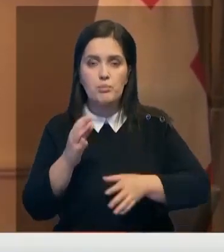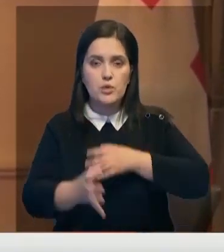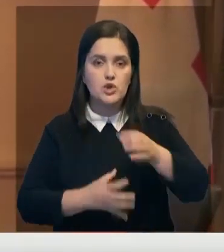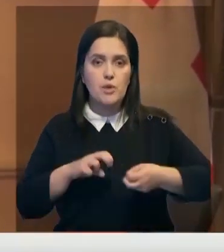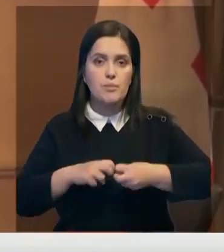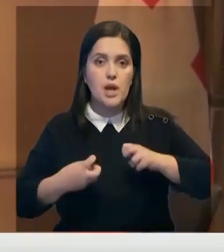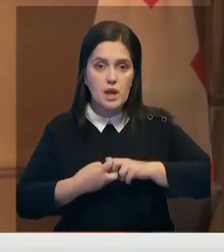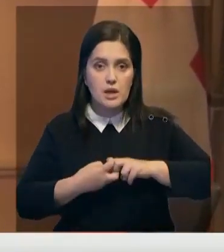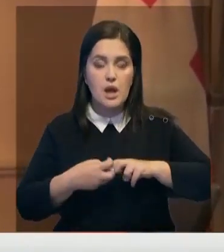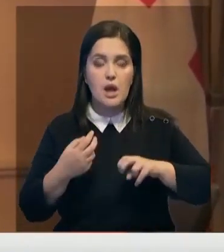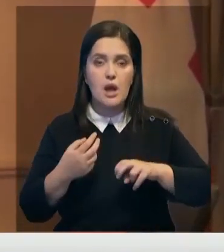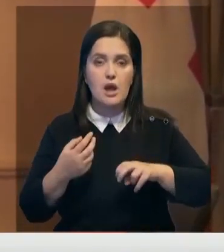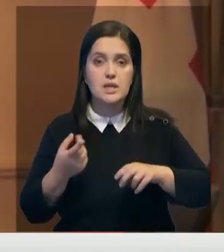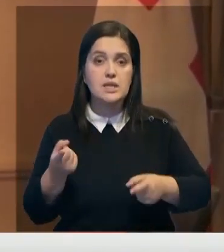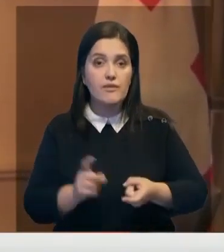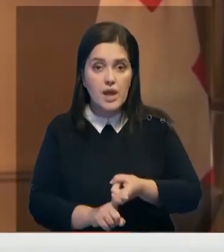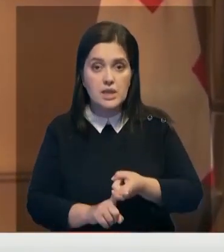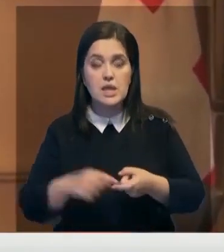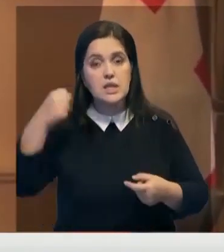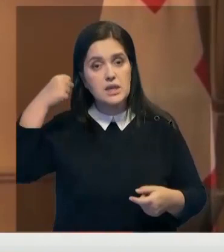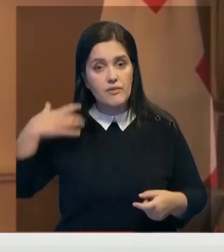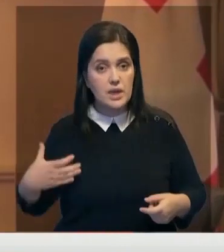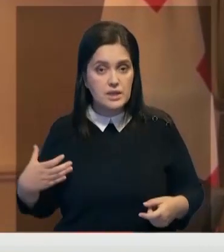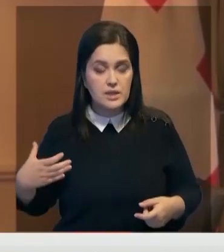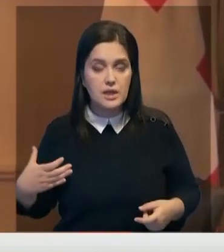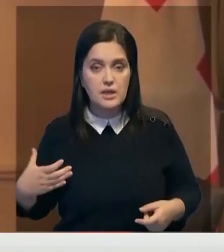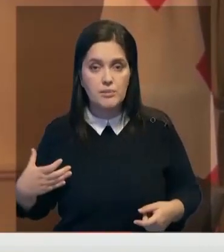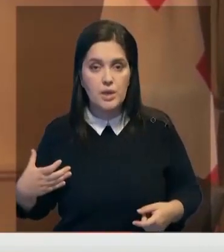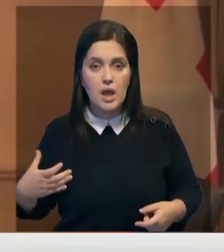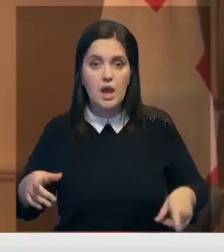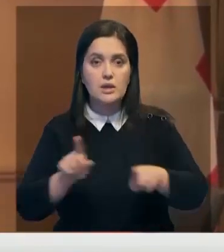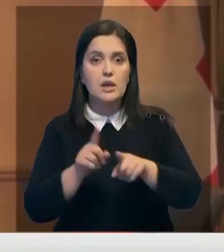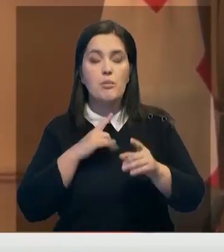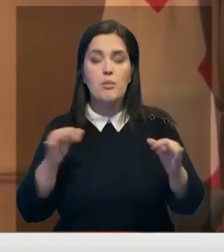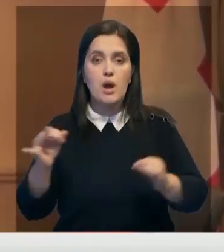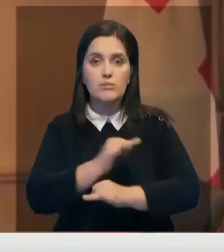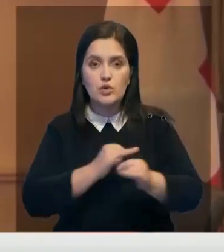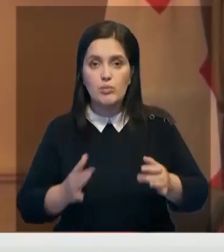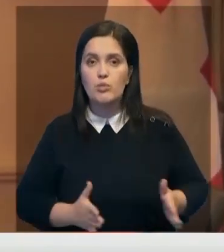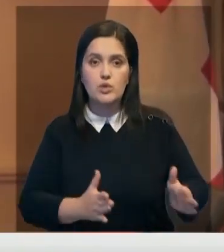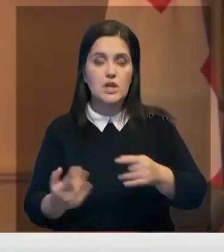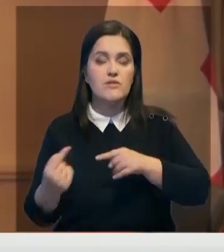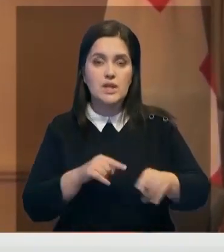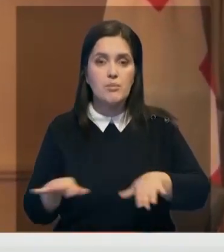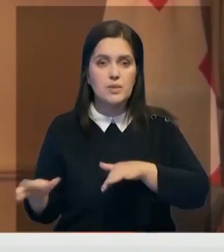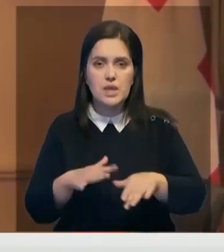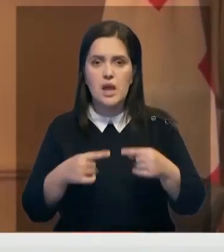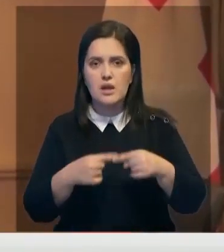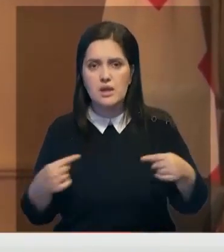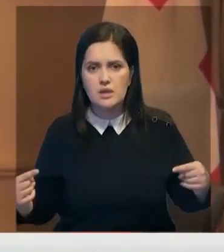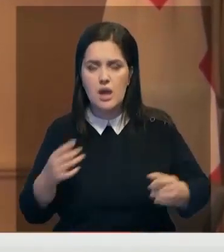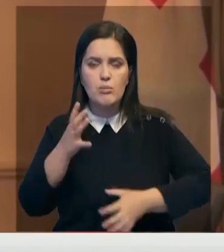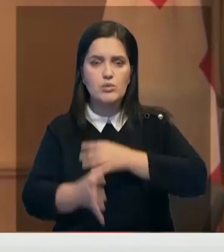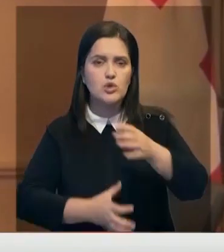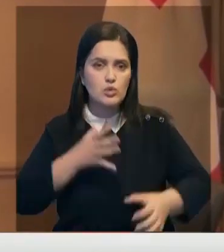что прежде всего это связано с Афганистаном. Также мы обсудили пути взаимодействия в рамках различных